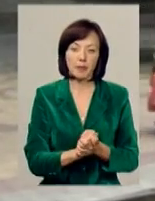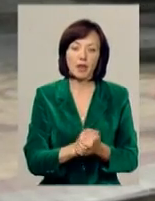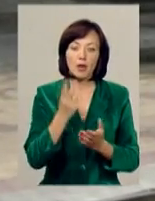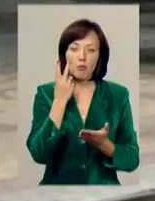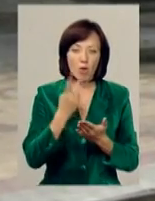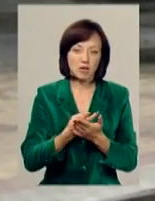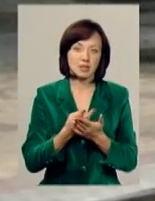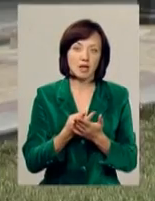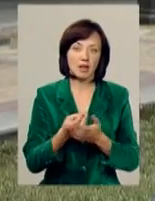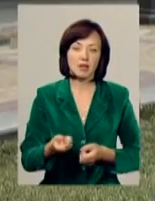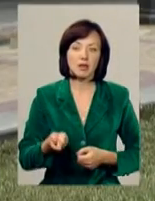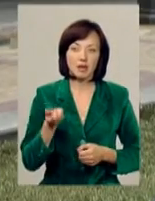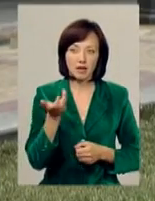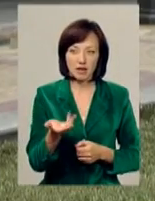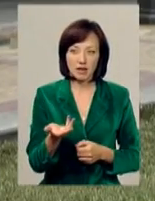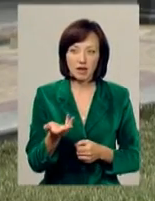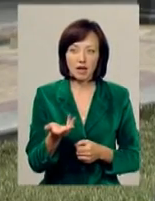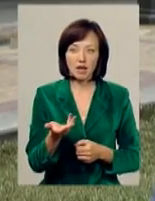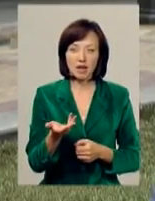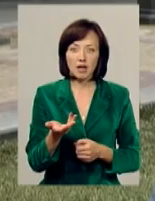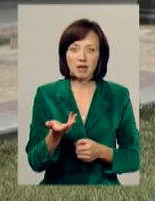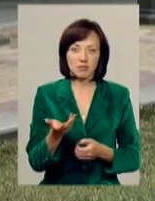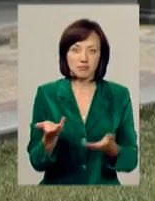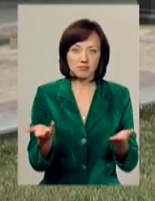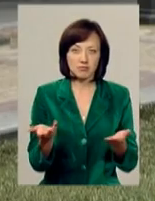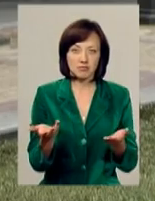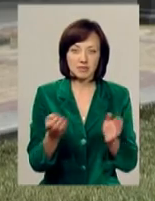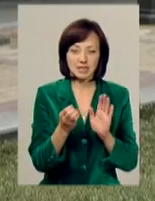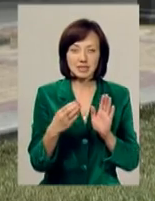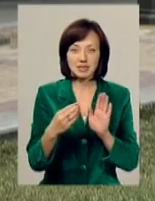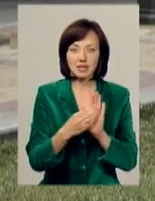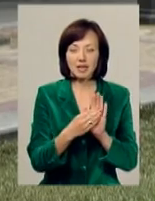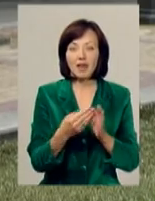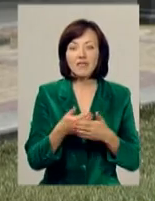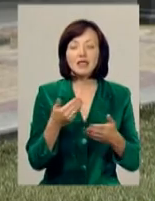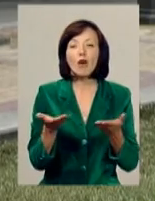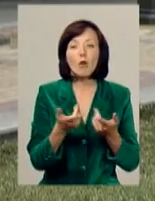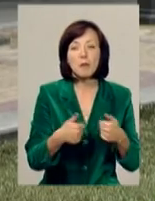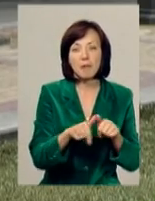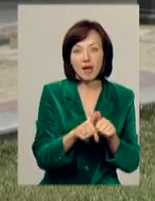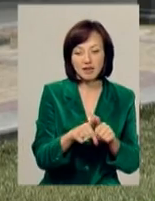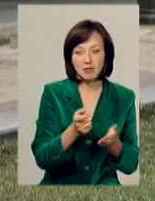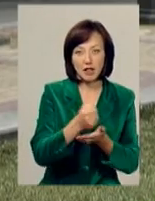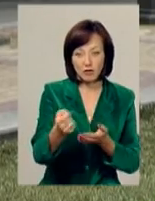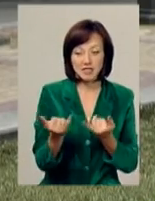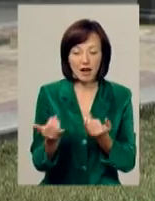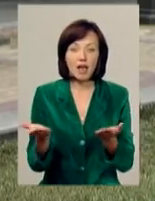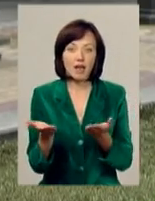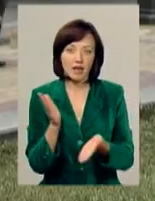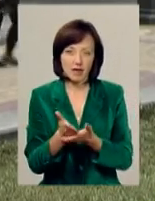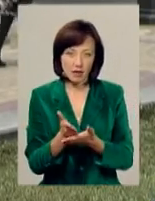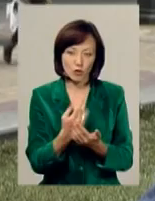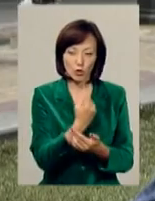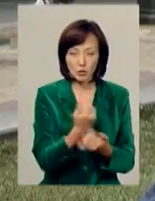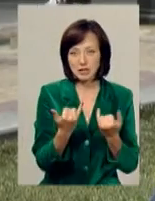показали кілька статей зокрема ми показували який від якої партії депутат балотувався яким він є на зараз тобто він міг балотуватися від